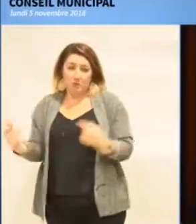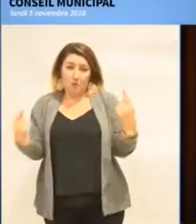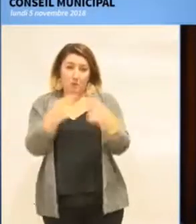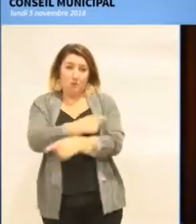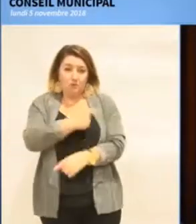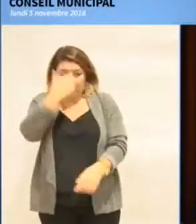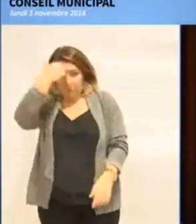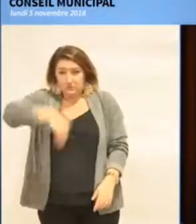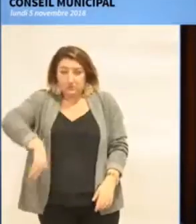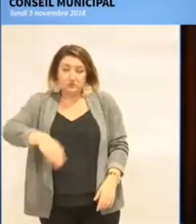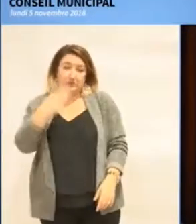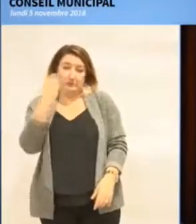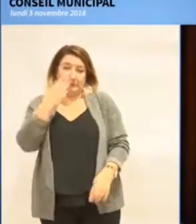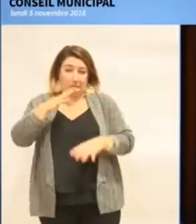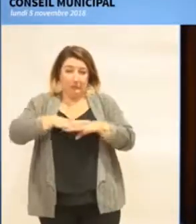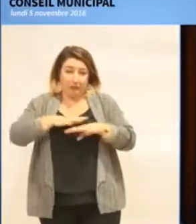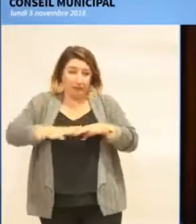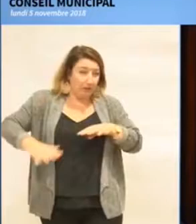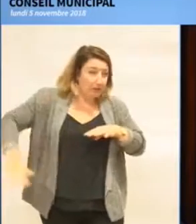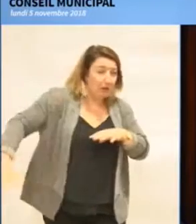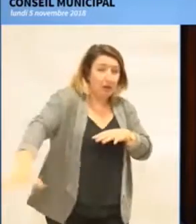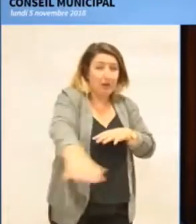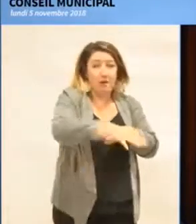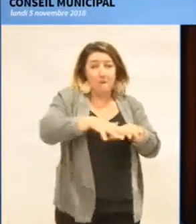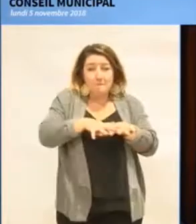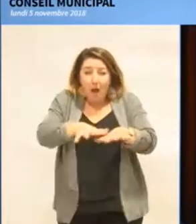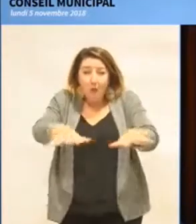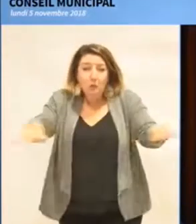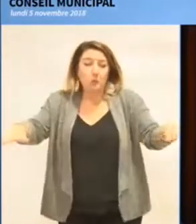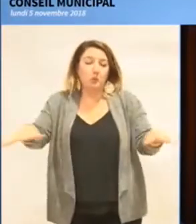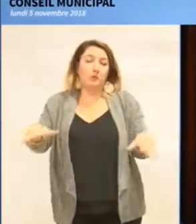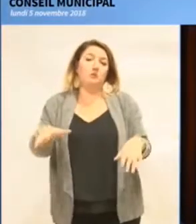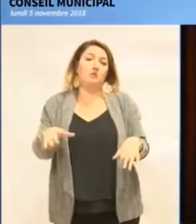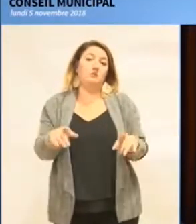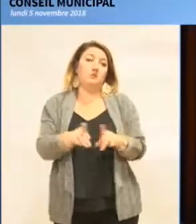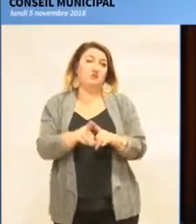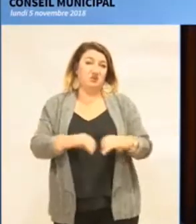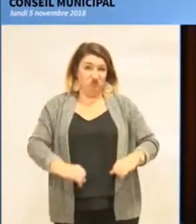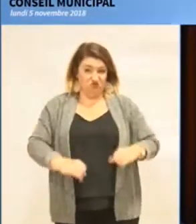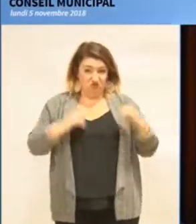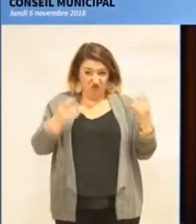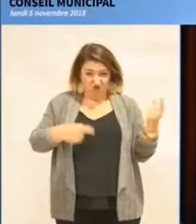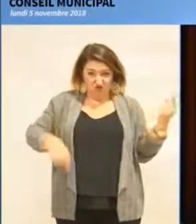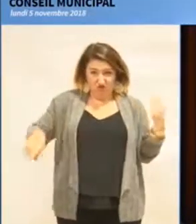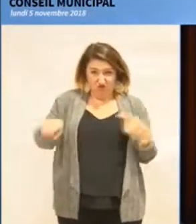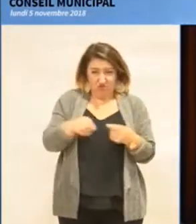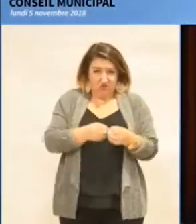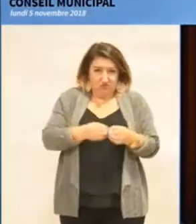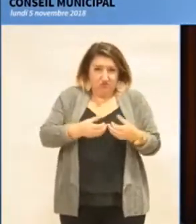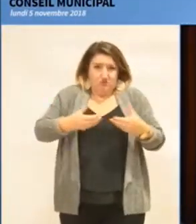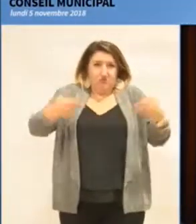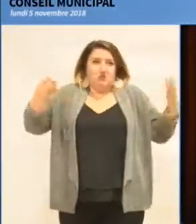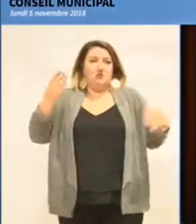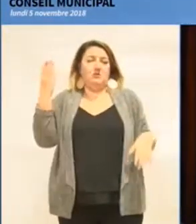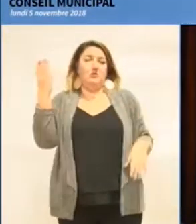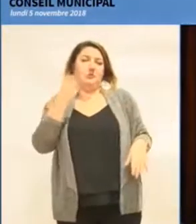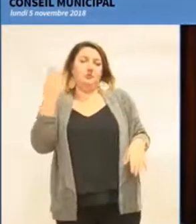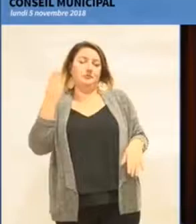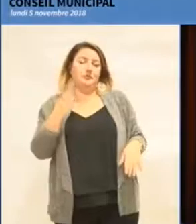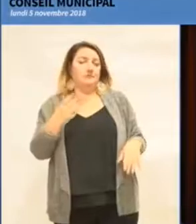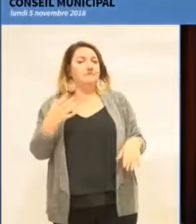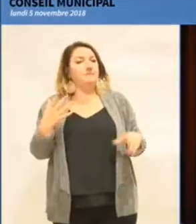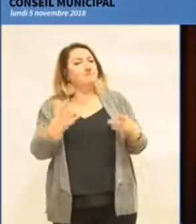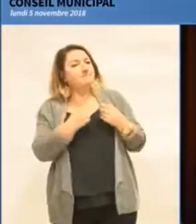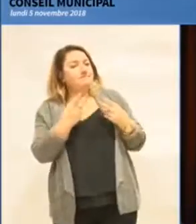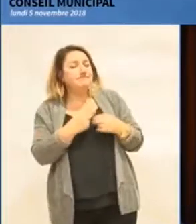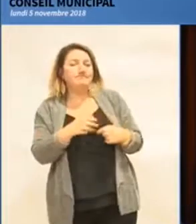nos quartiers et parfois pour un nombre de nos jeunes de plus en plus grand. Cette délibération est donc à nos yeux